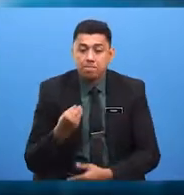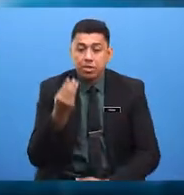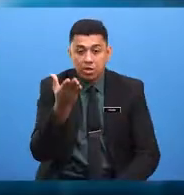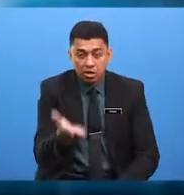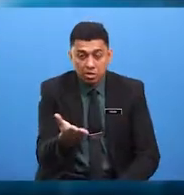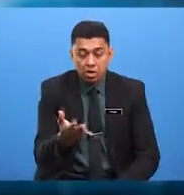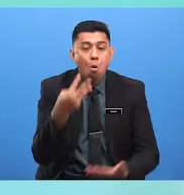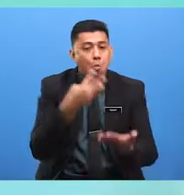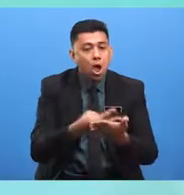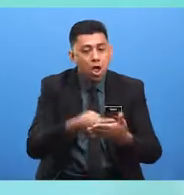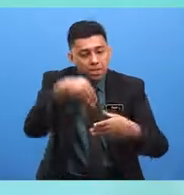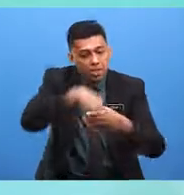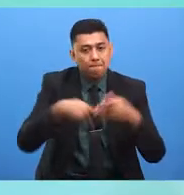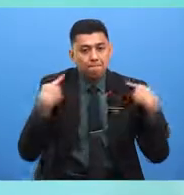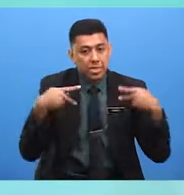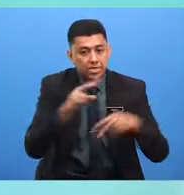dalam pasaran